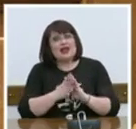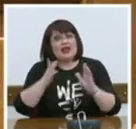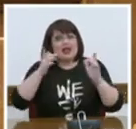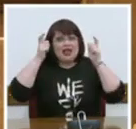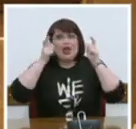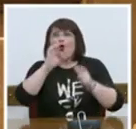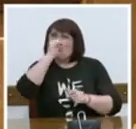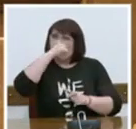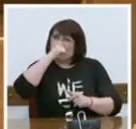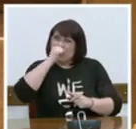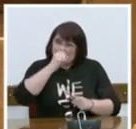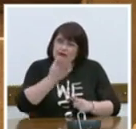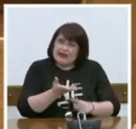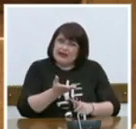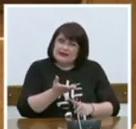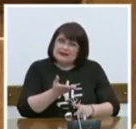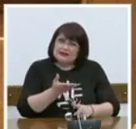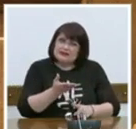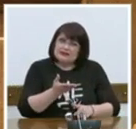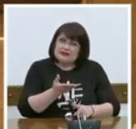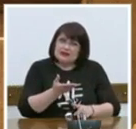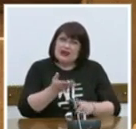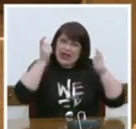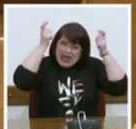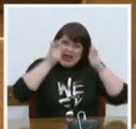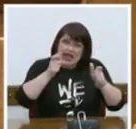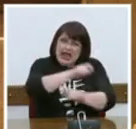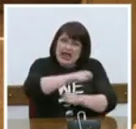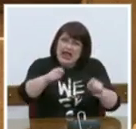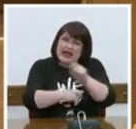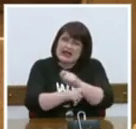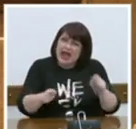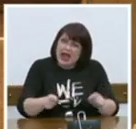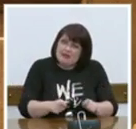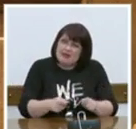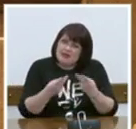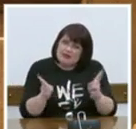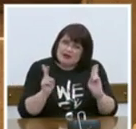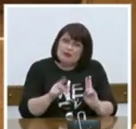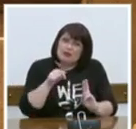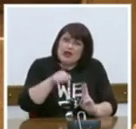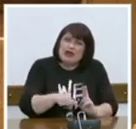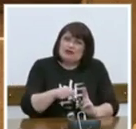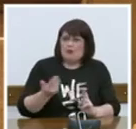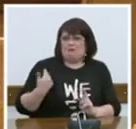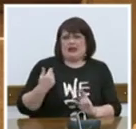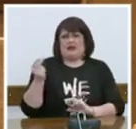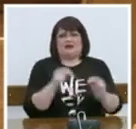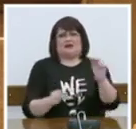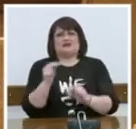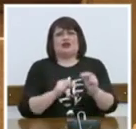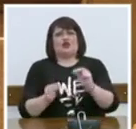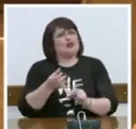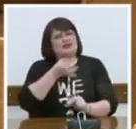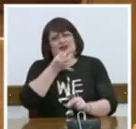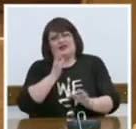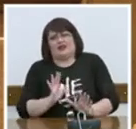ομοφιλοφίλων. Προεκλογικώς, δεν ακούσαμε στις επίσημες ομιλίες της Νέας Δημοκρατίας την